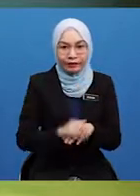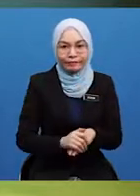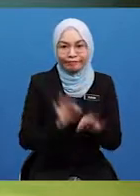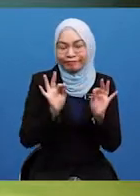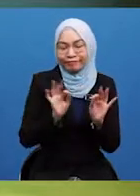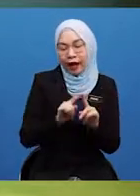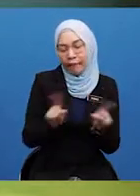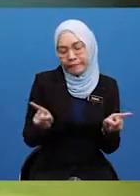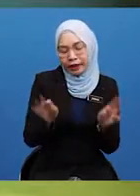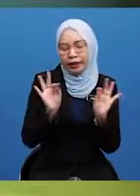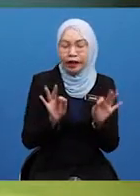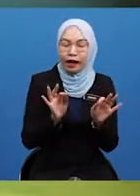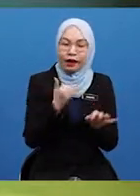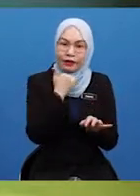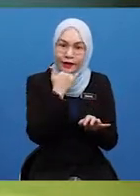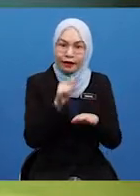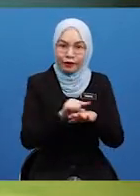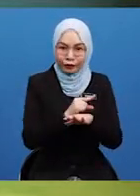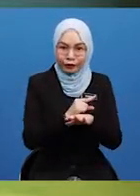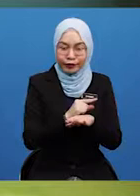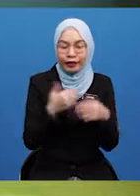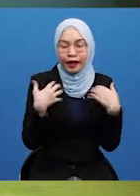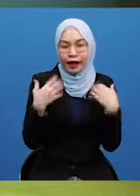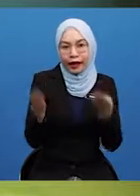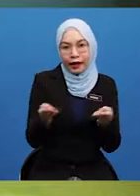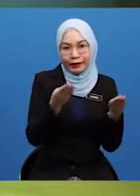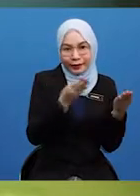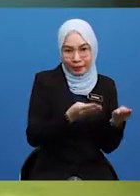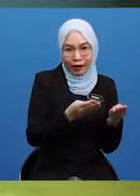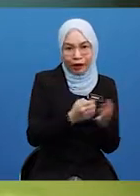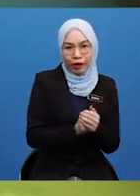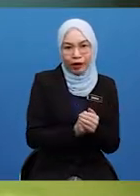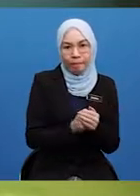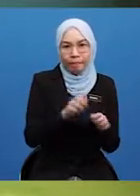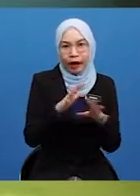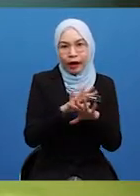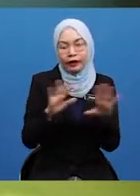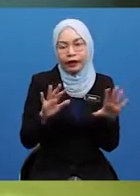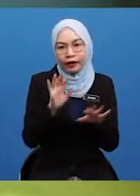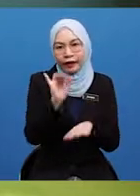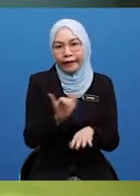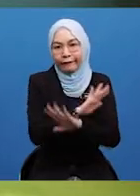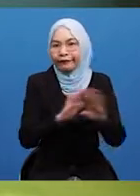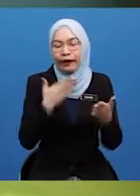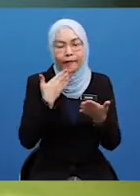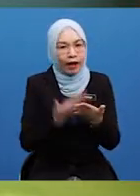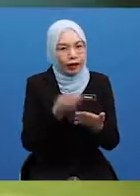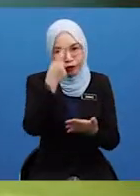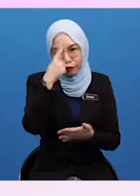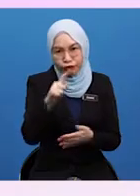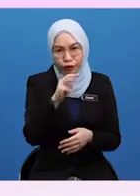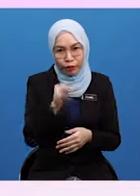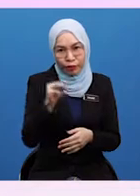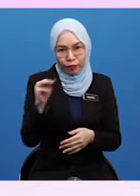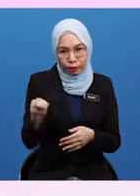ianya akan membawa keburukan kepada murid-murid seperti yang murid-murid dapat high